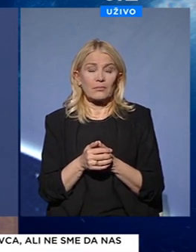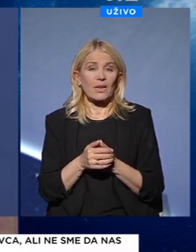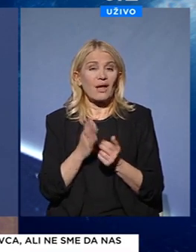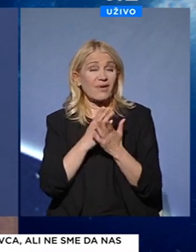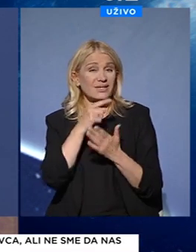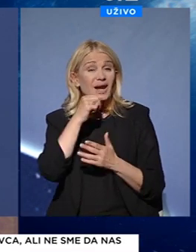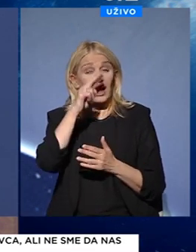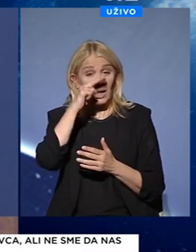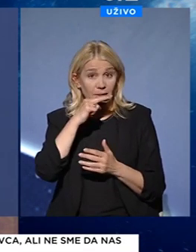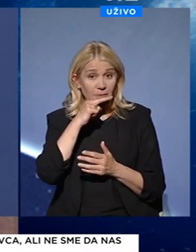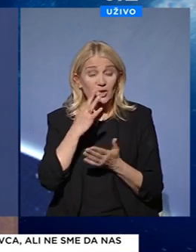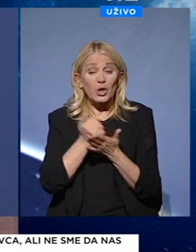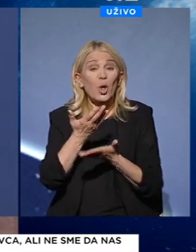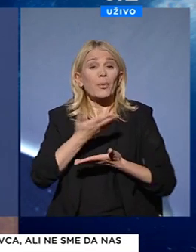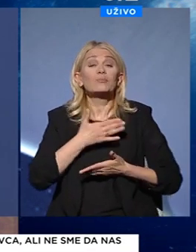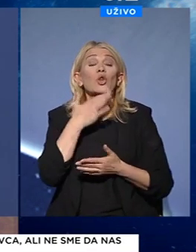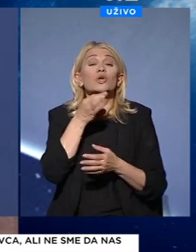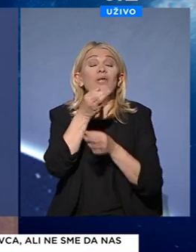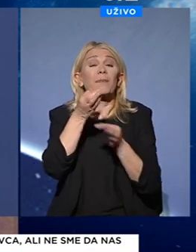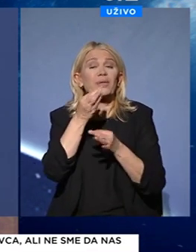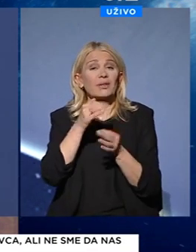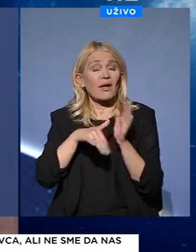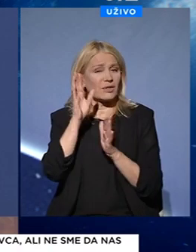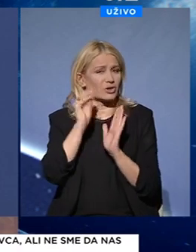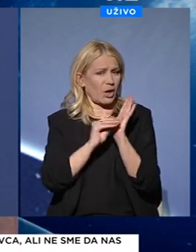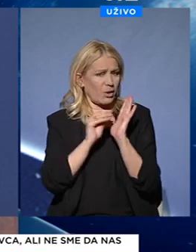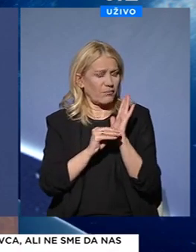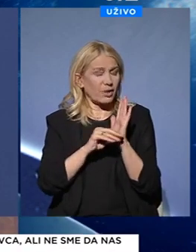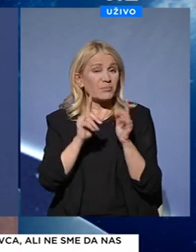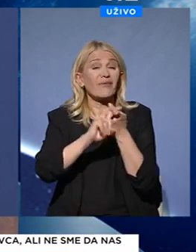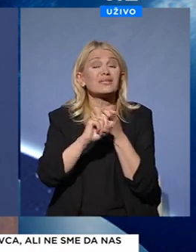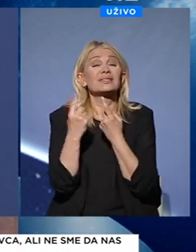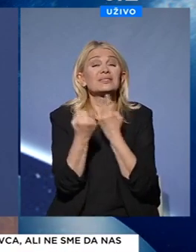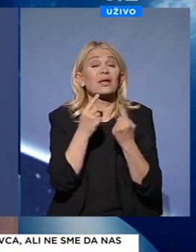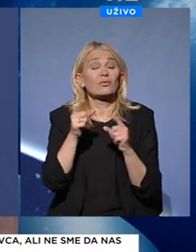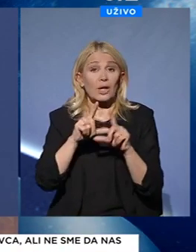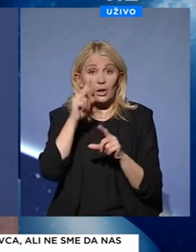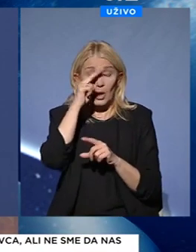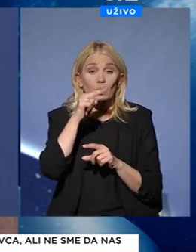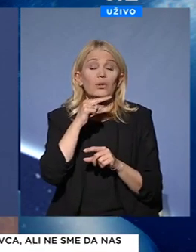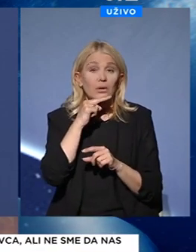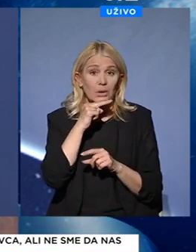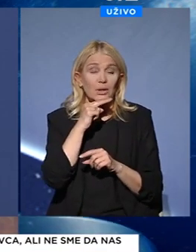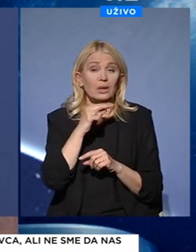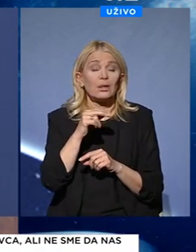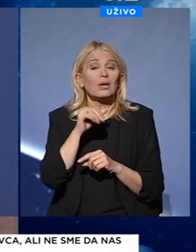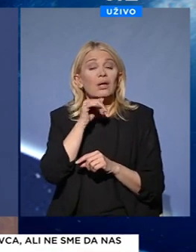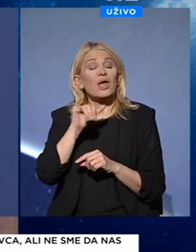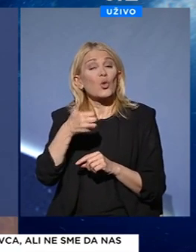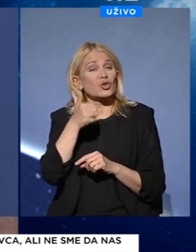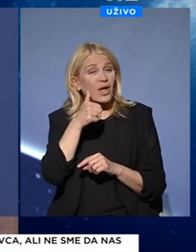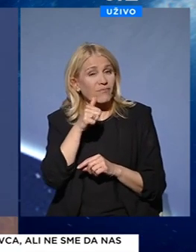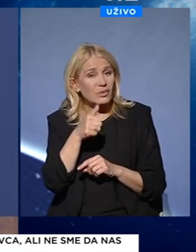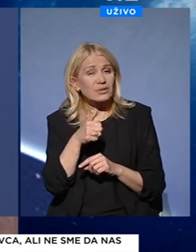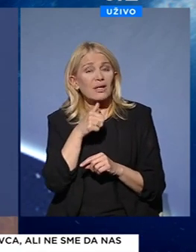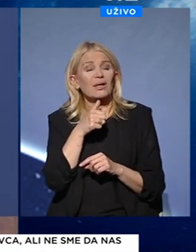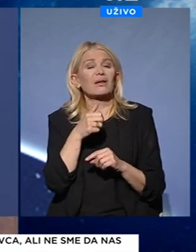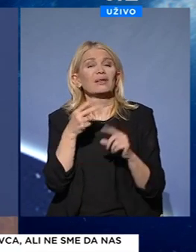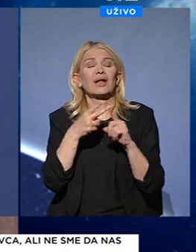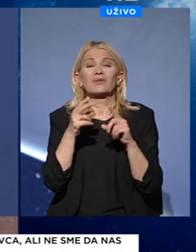pomenuli Niš, dobili smo dosta pitanja od više redakcije u vezi sa situacijom u Nišu i Južne vesti, televizija